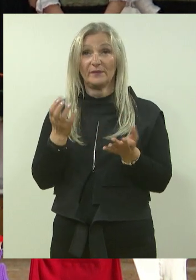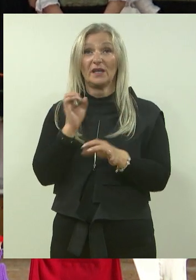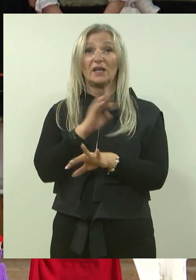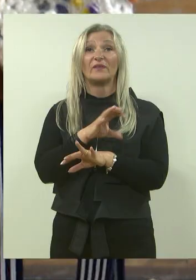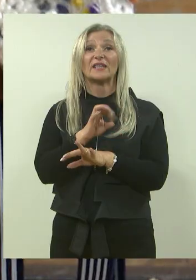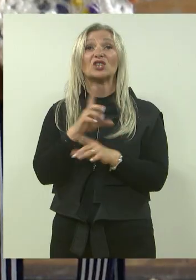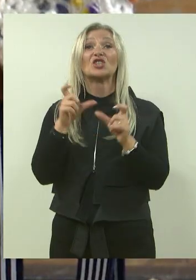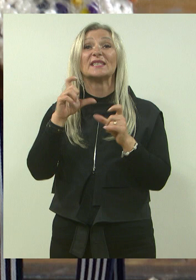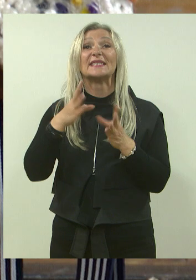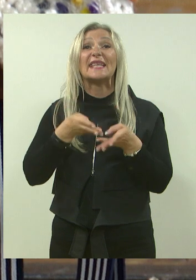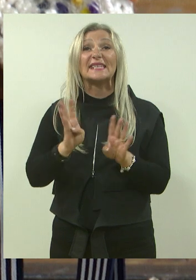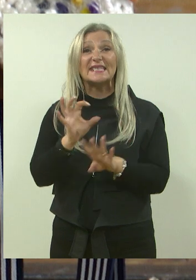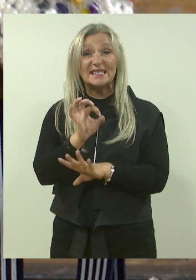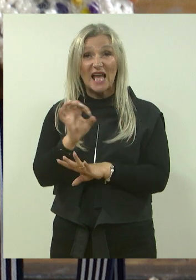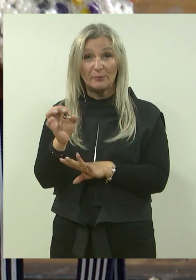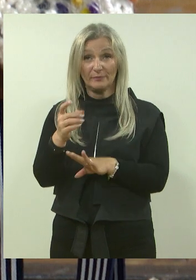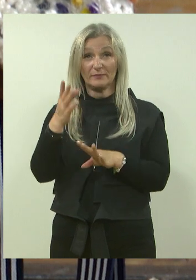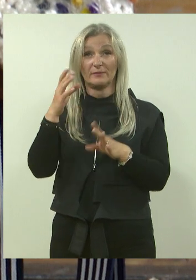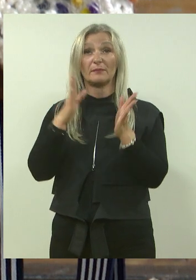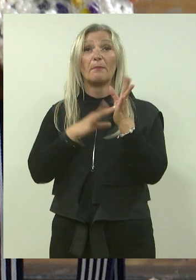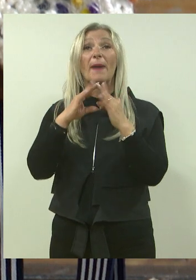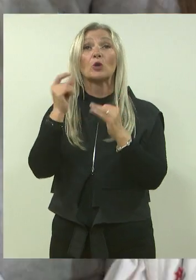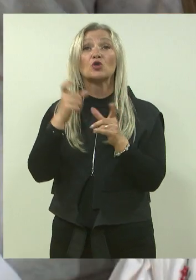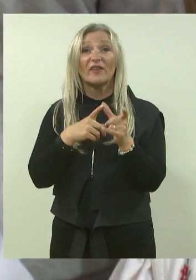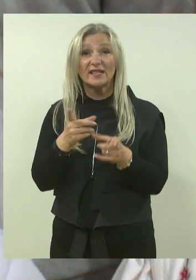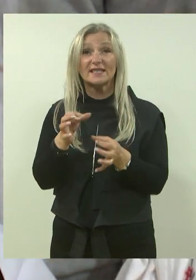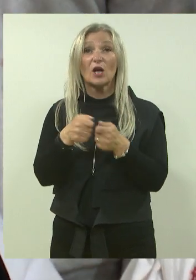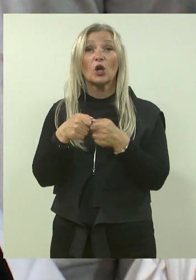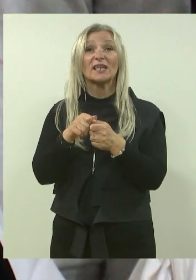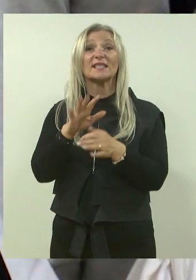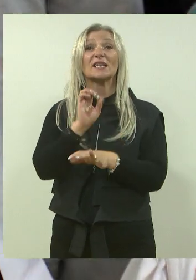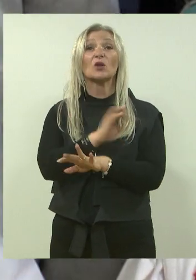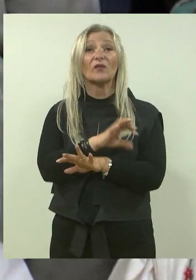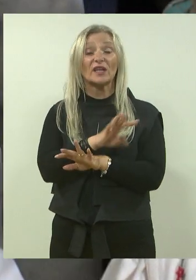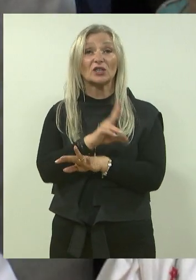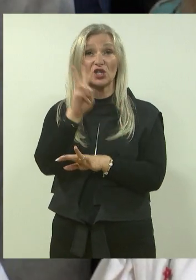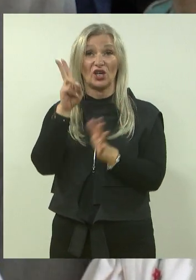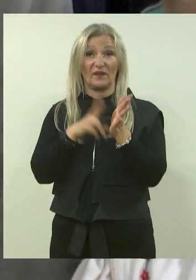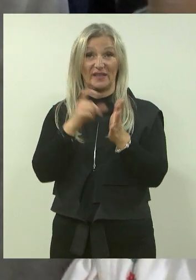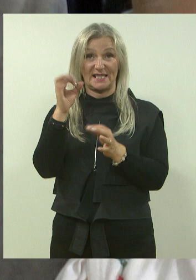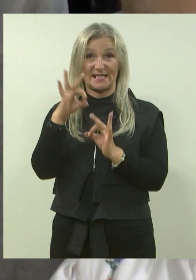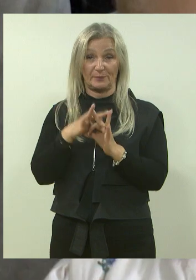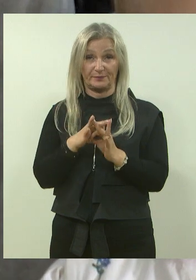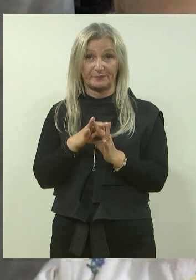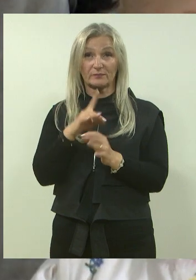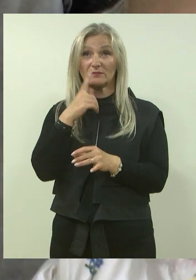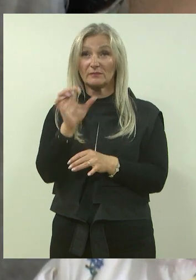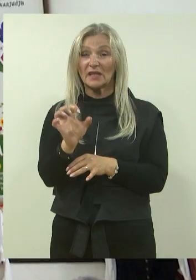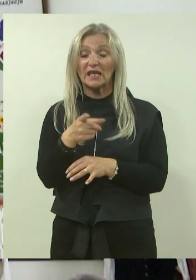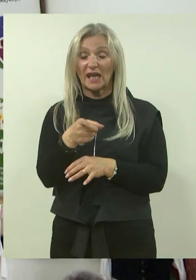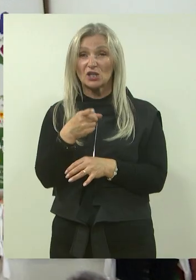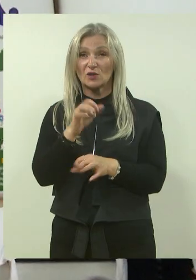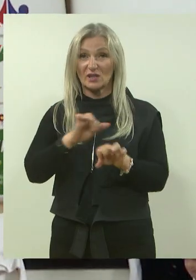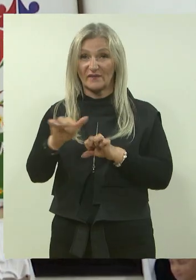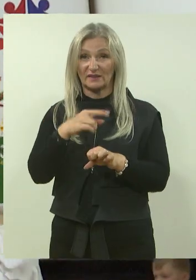Zeko Cestica, dječji vrtić Čarolija Maruševec, te organizator dječji vrtić Vinica. Prema riječima ravnateljice vrtića Vinica